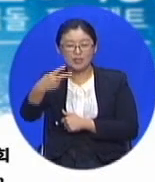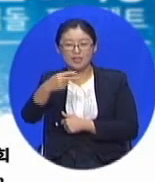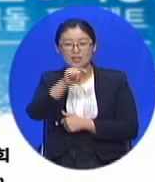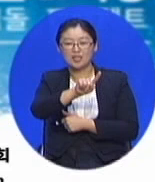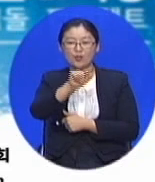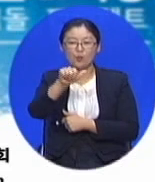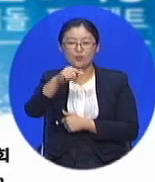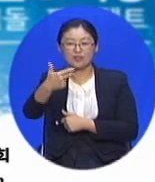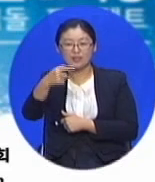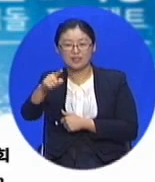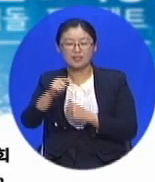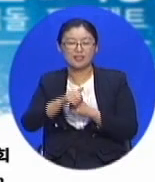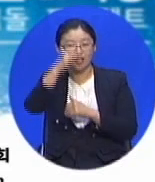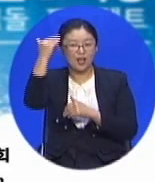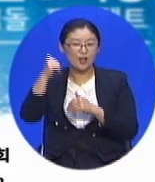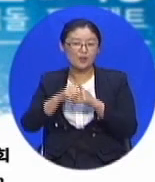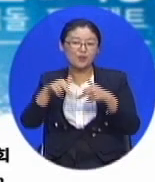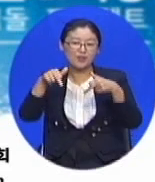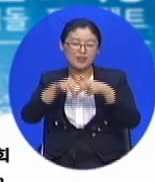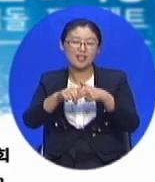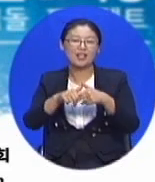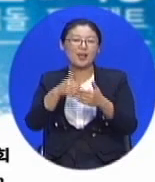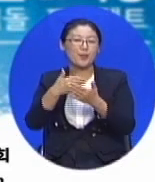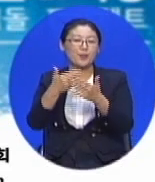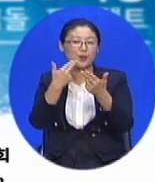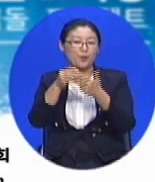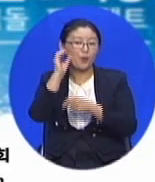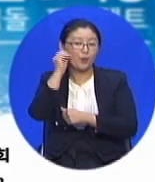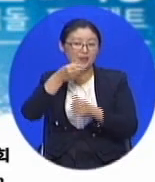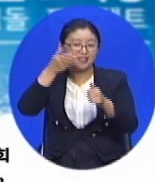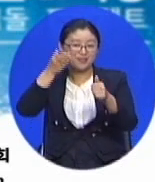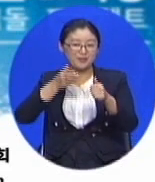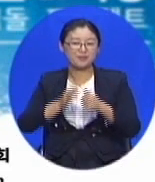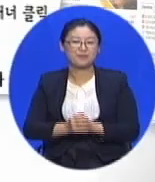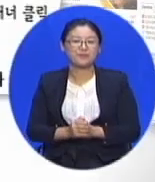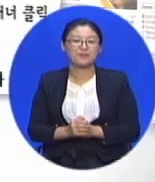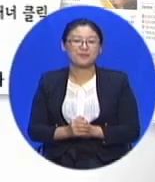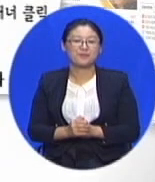02-2062-1571번 또는 한국장애인미술협회 홈페이지를 참조하시기 바랍니다.